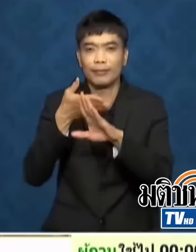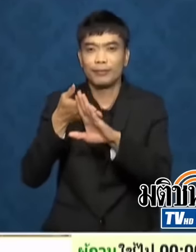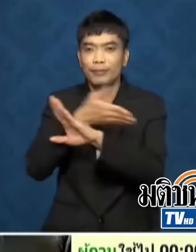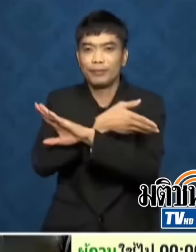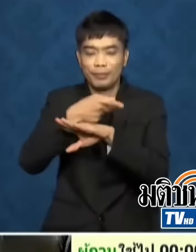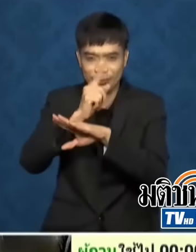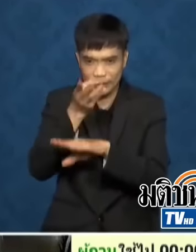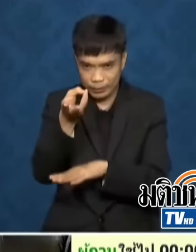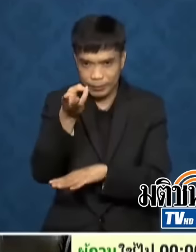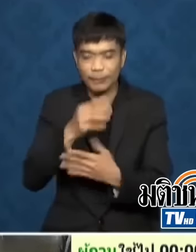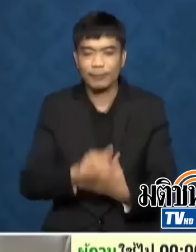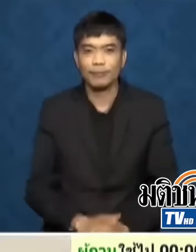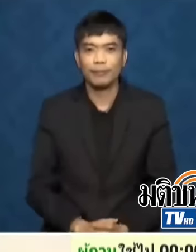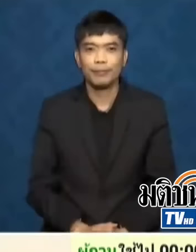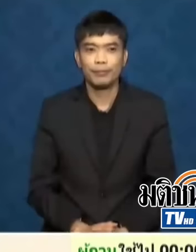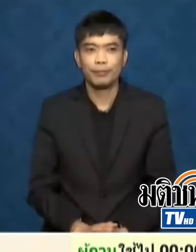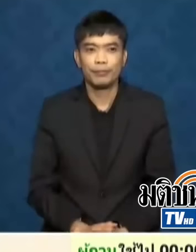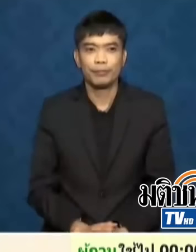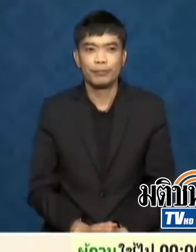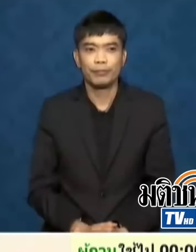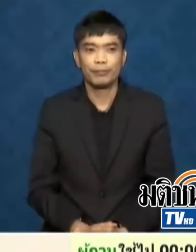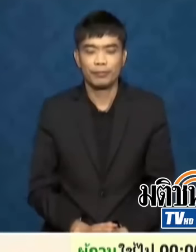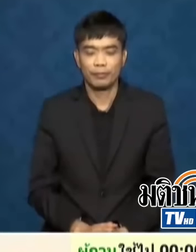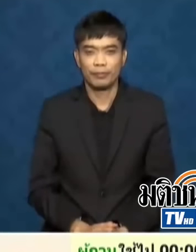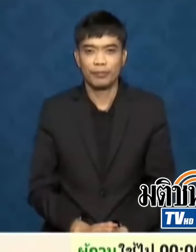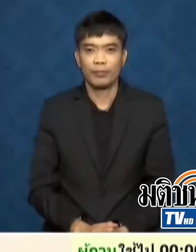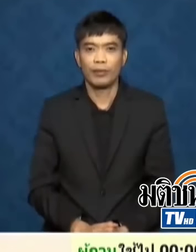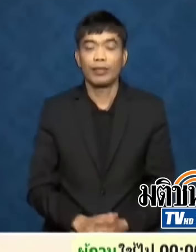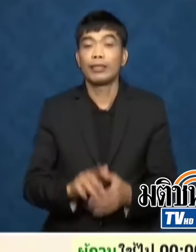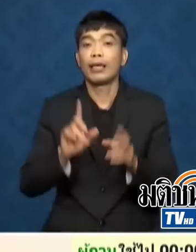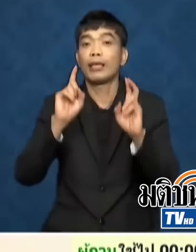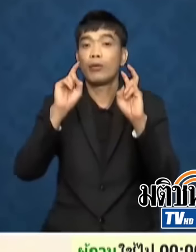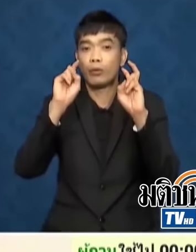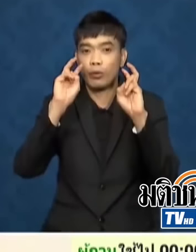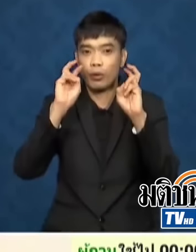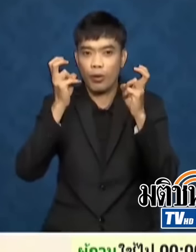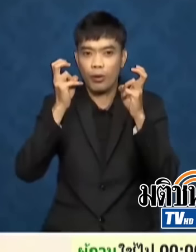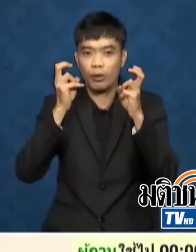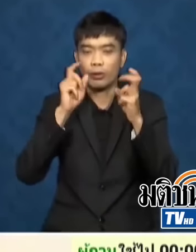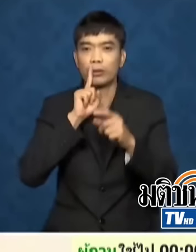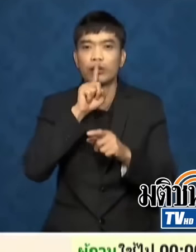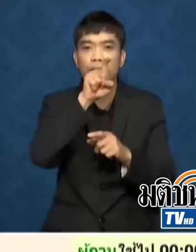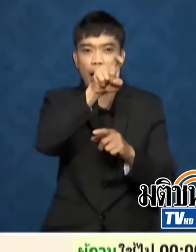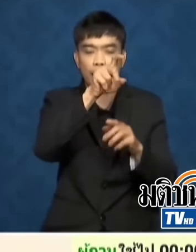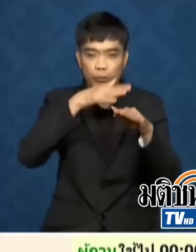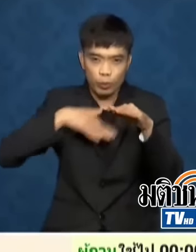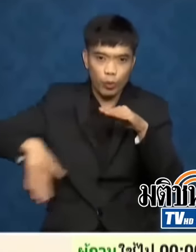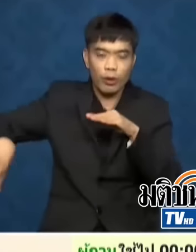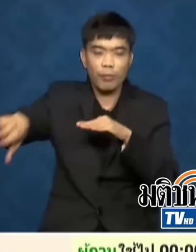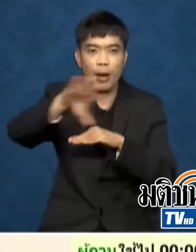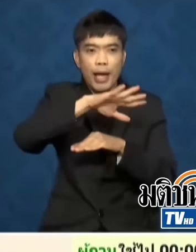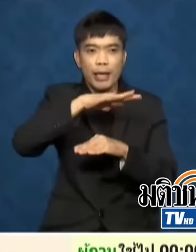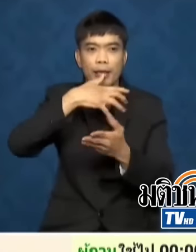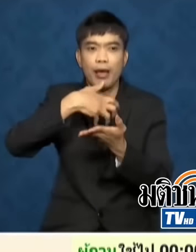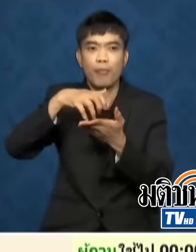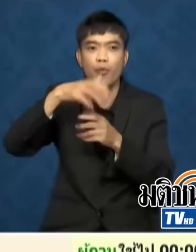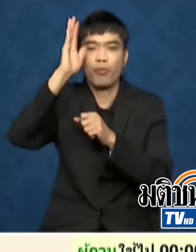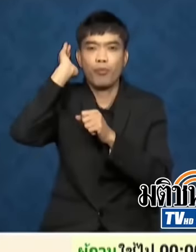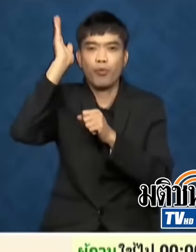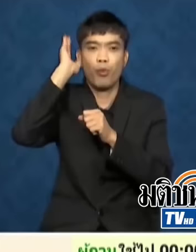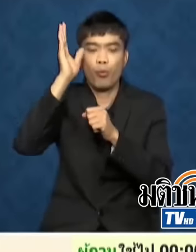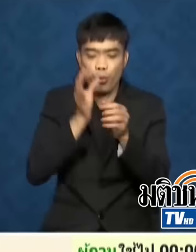ครับก็ลักษณะของกระทู้ถามทั่วไปหรือกระทู้ถามต้องไม่เป็นการอภิปรายหรืออธิ